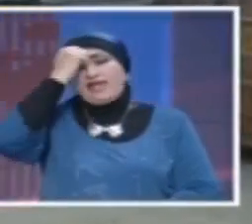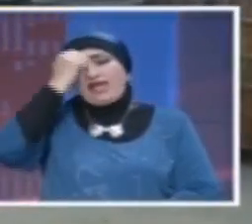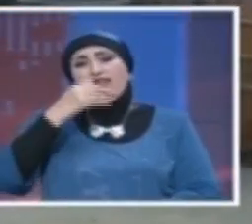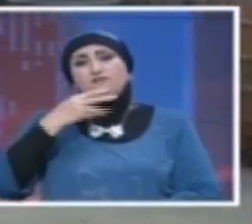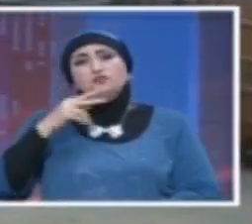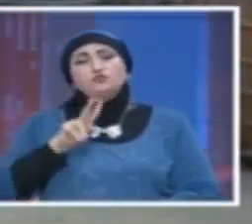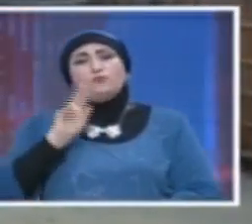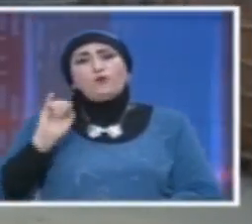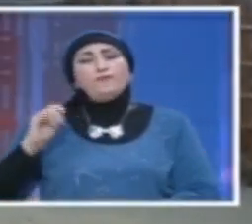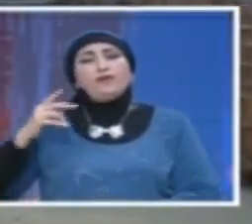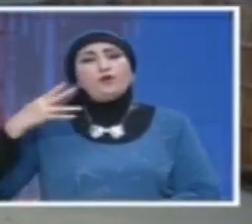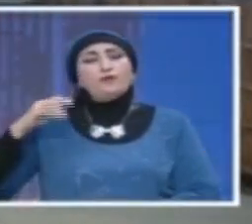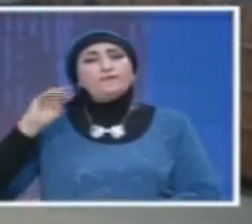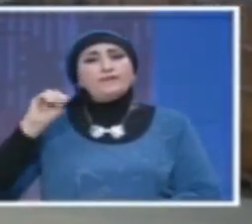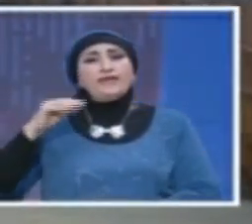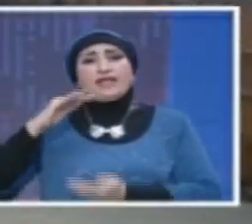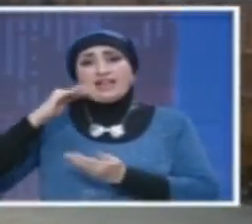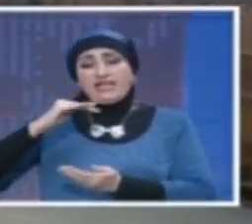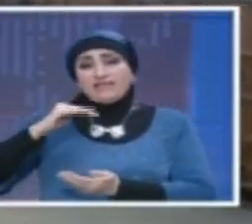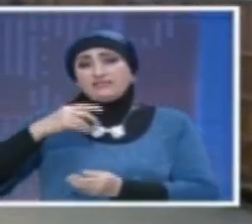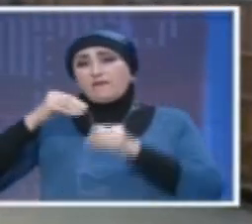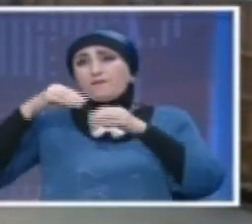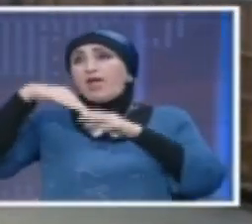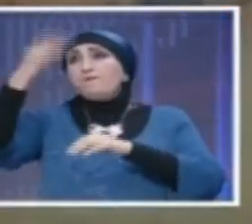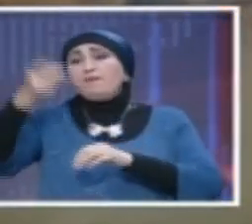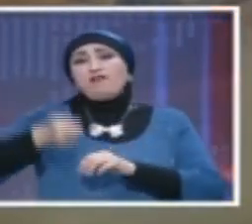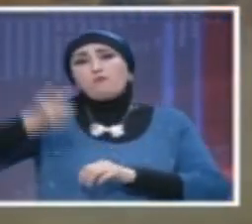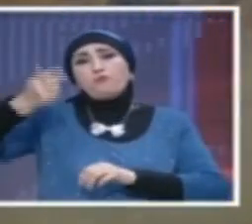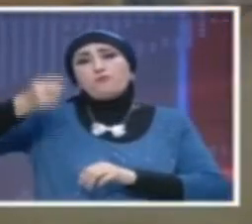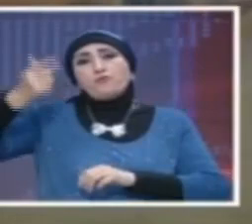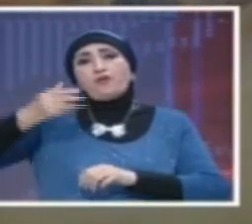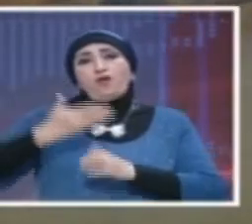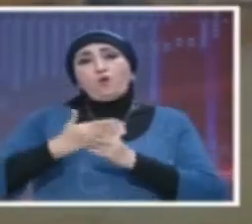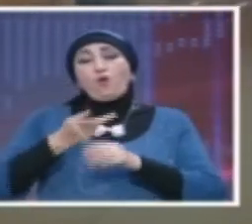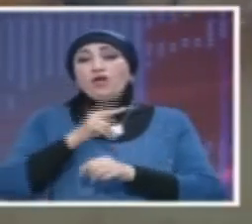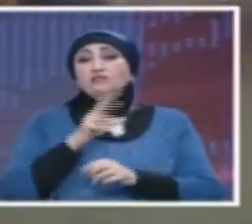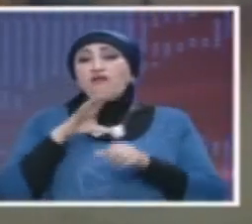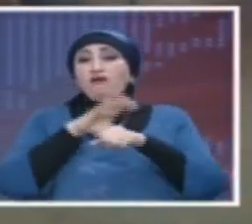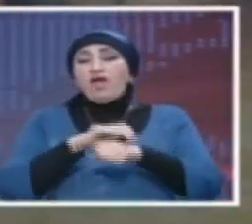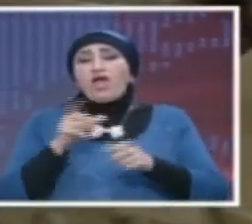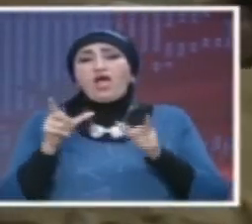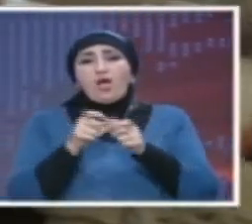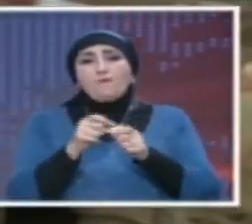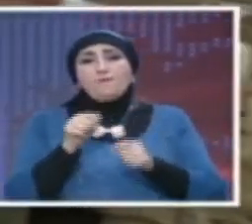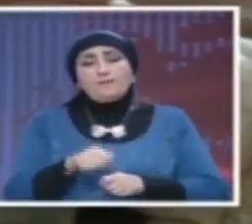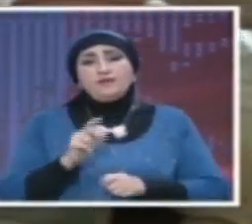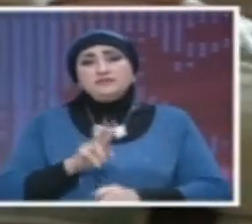37,947 لتر مواد بترولية لبيعها في السوق السوداء، إضافة إلى ضبط